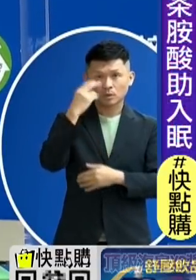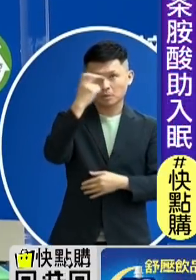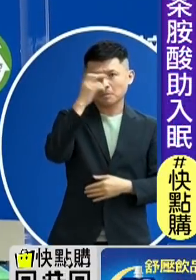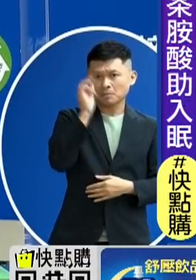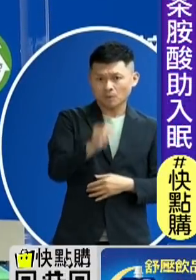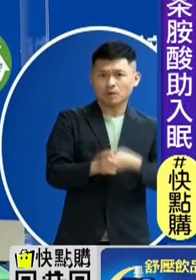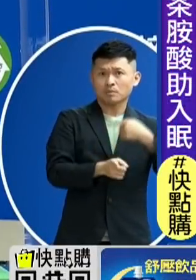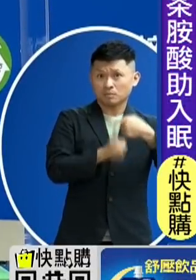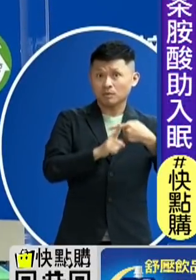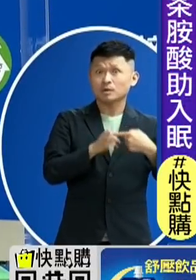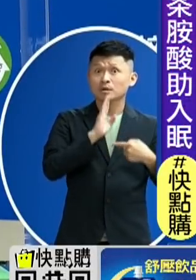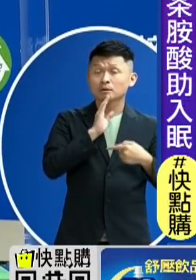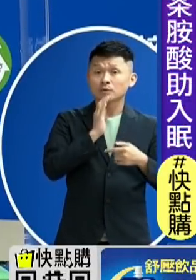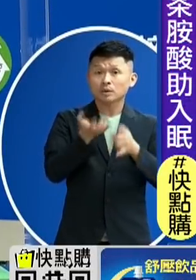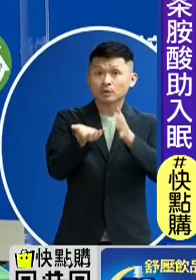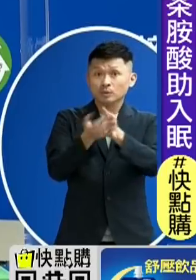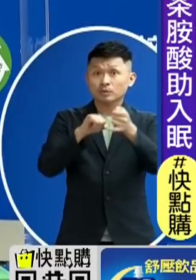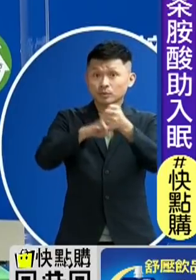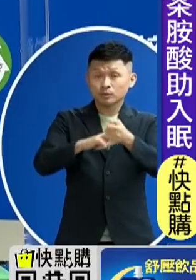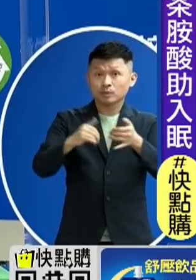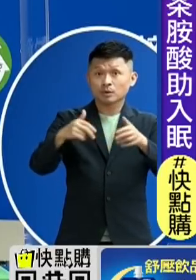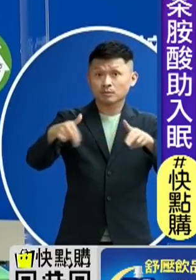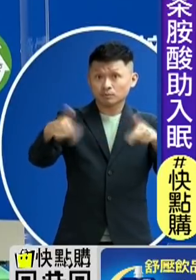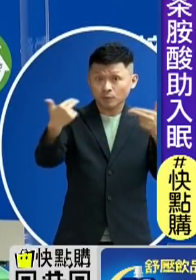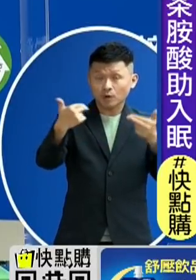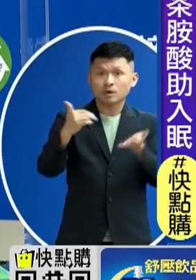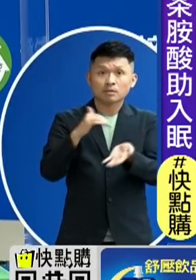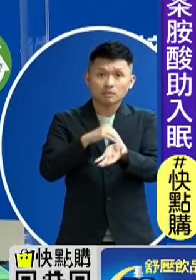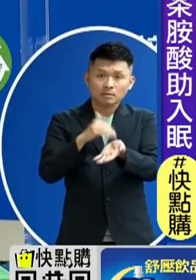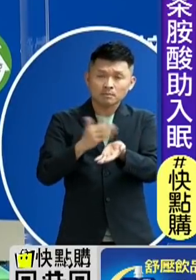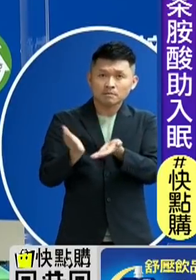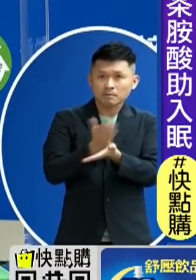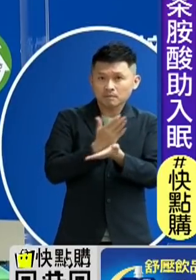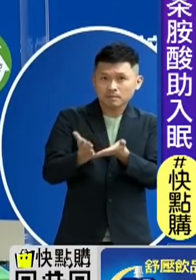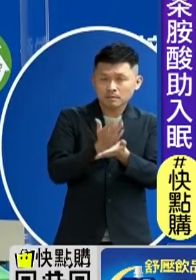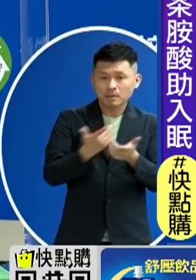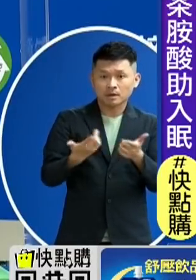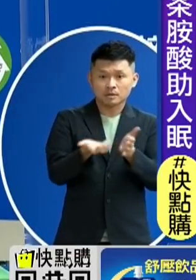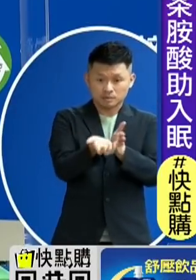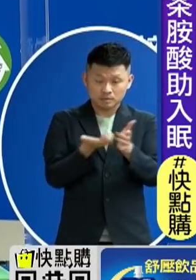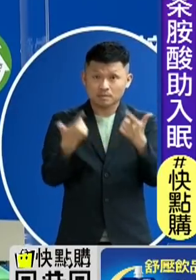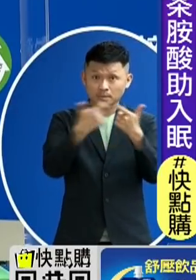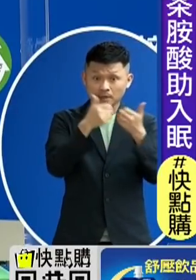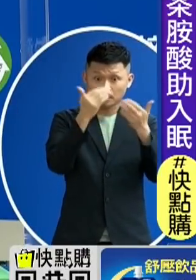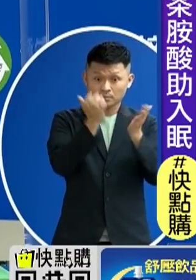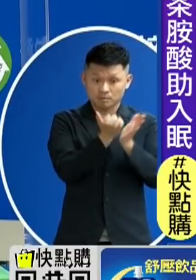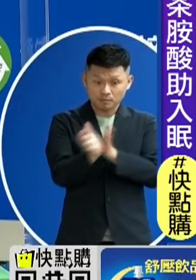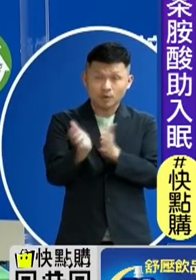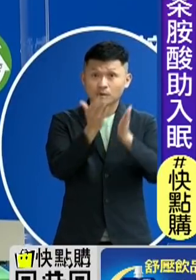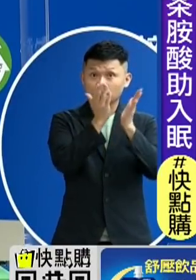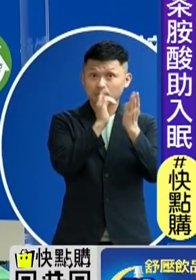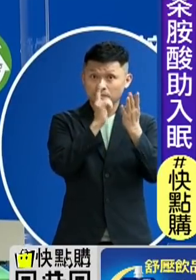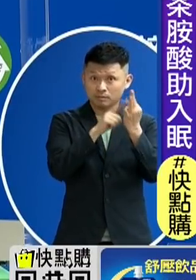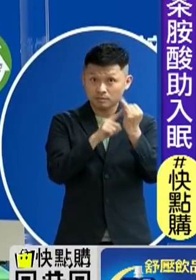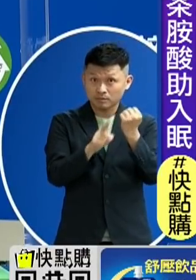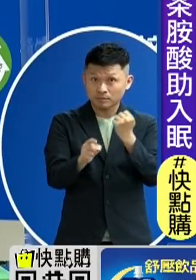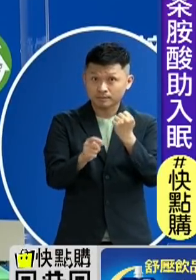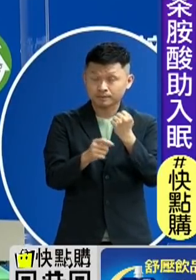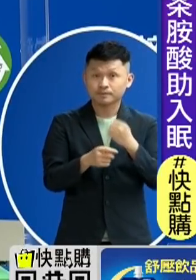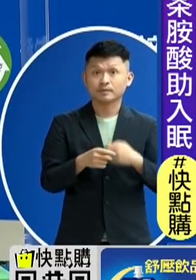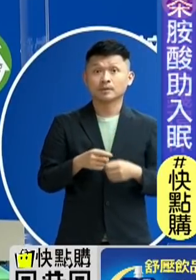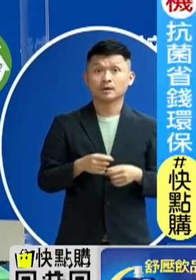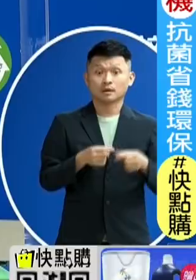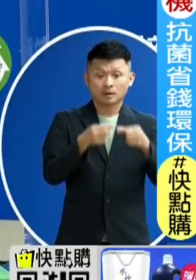要看，那其他都不用看了，我们就死在这些其他的地方啊。现在不是降不降、升不升的问题，我知道一定都会